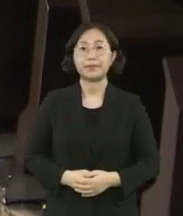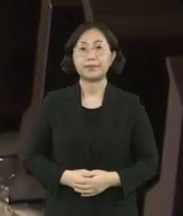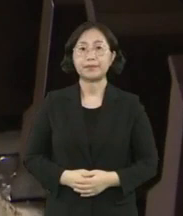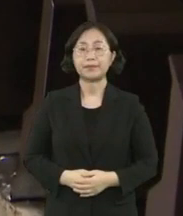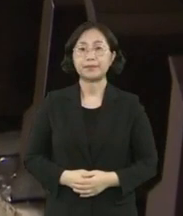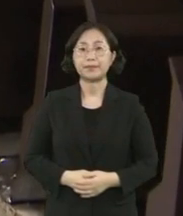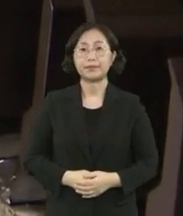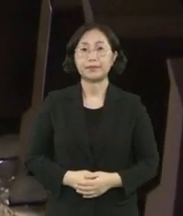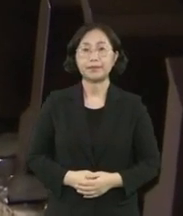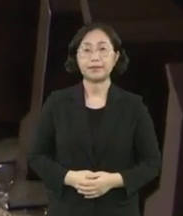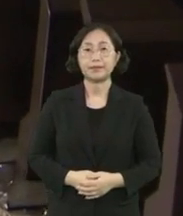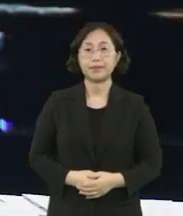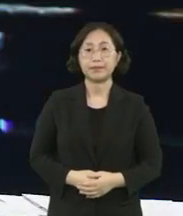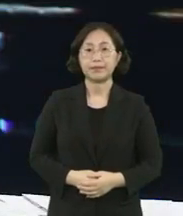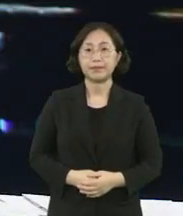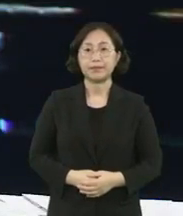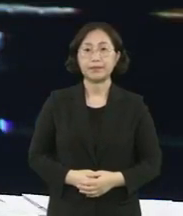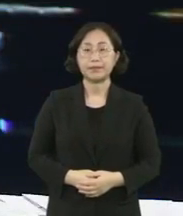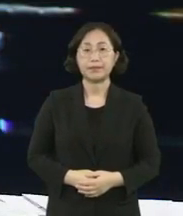류재일입니다.